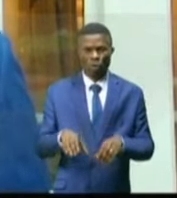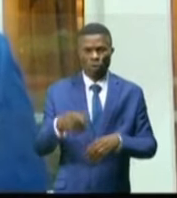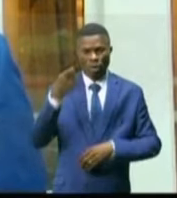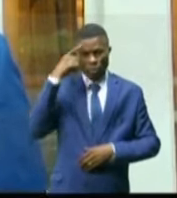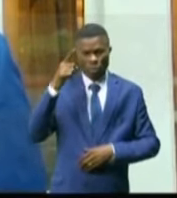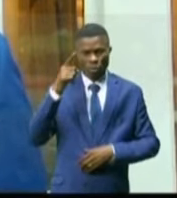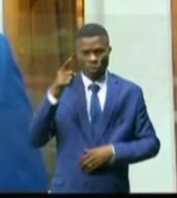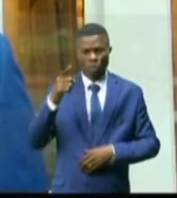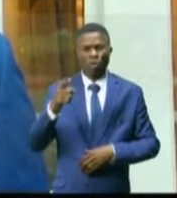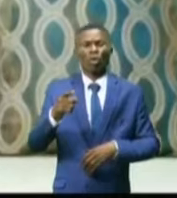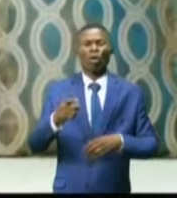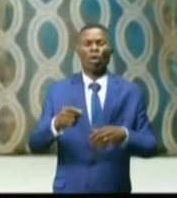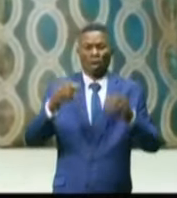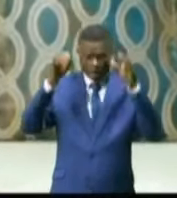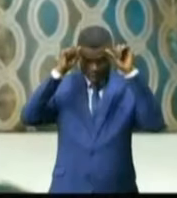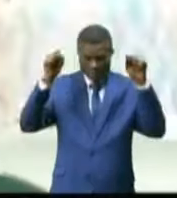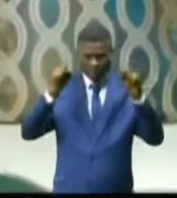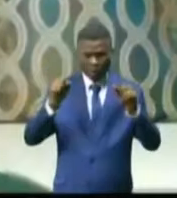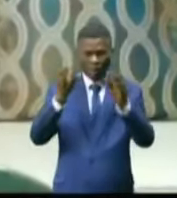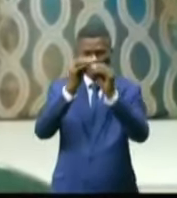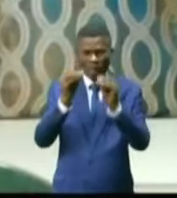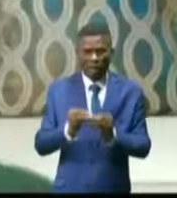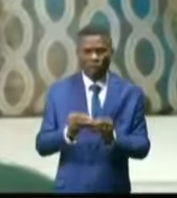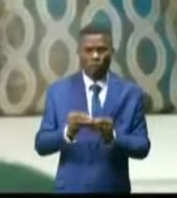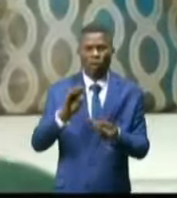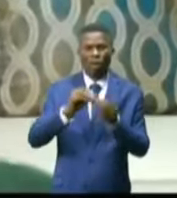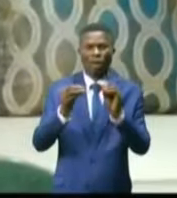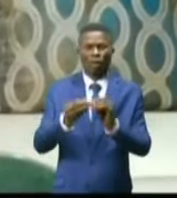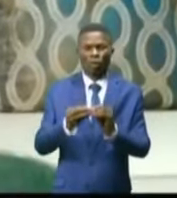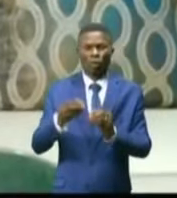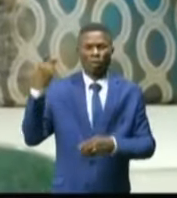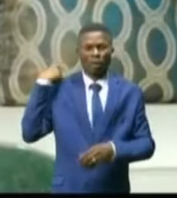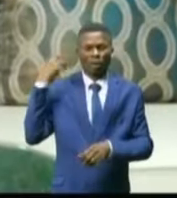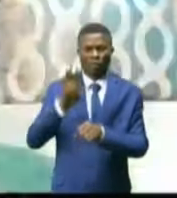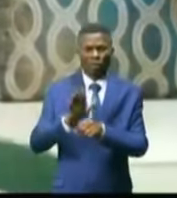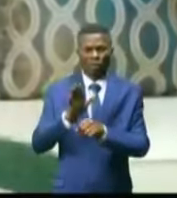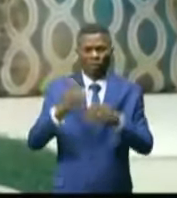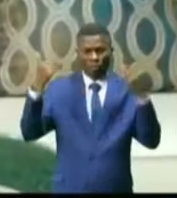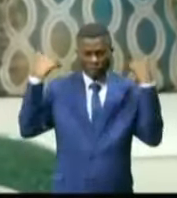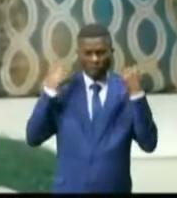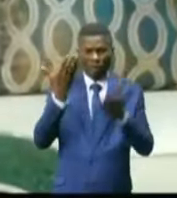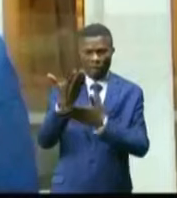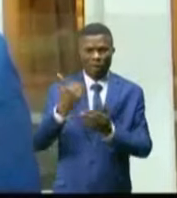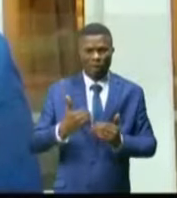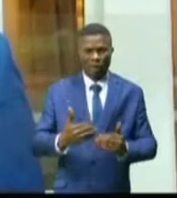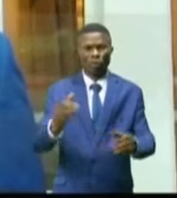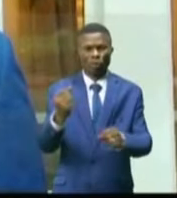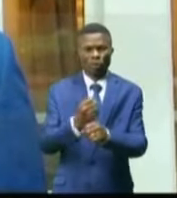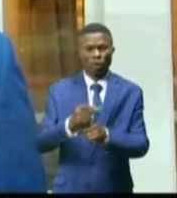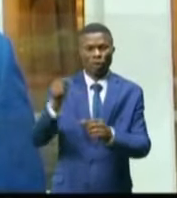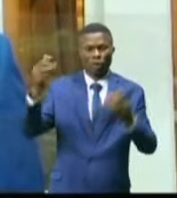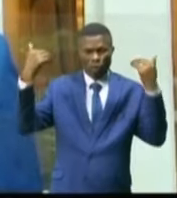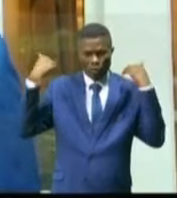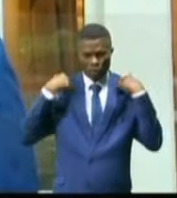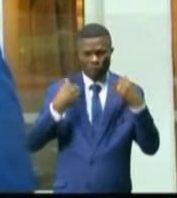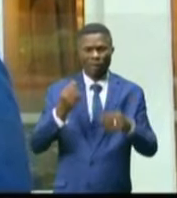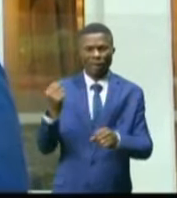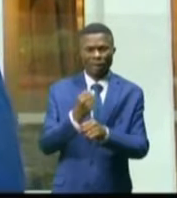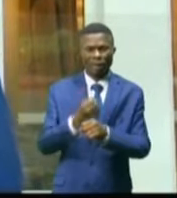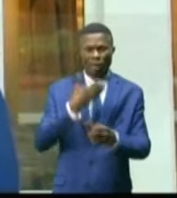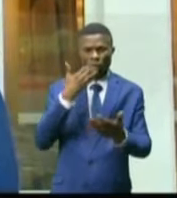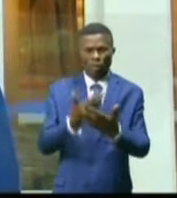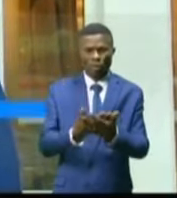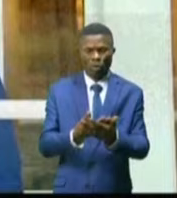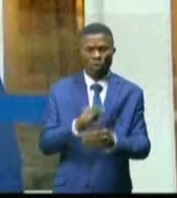qu'un régime puisse atteindre ces chiffres-là. Le chef m'a demandé de continuer avec la mission. Il est le garant du bon fonctionnement des